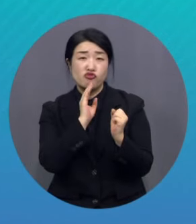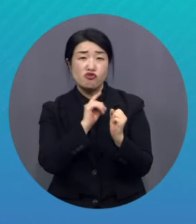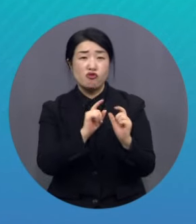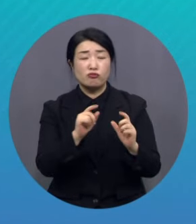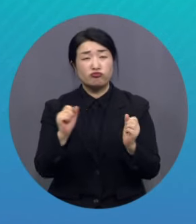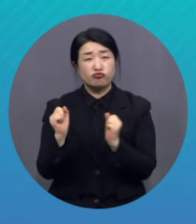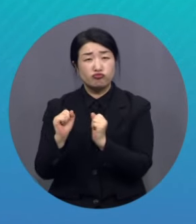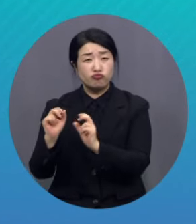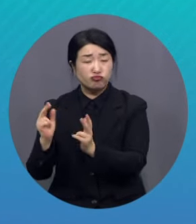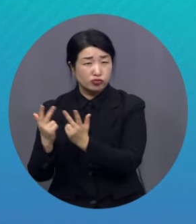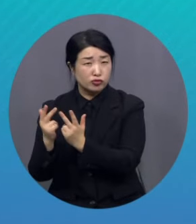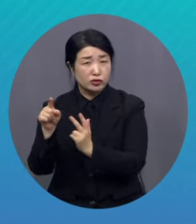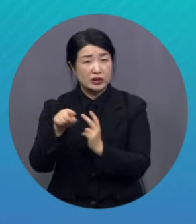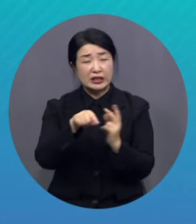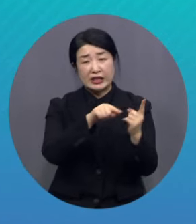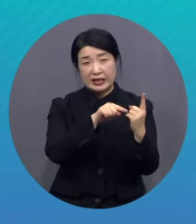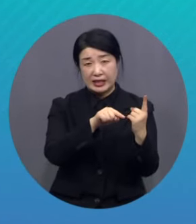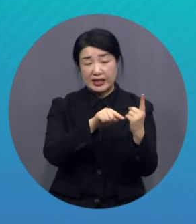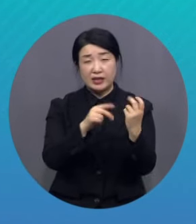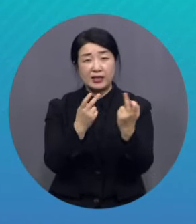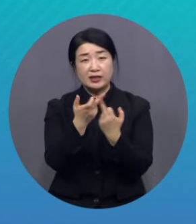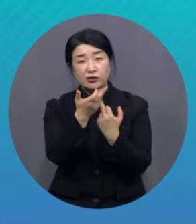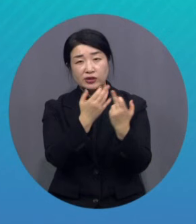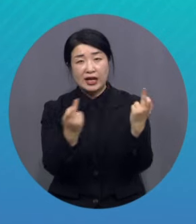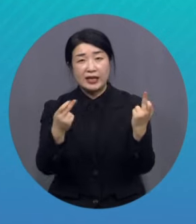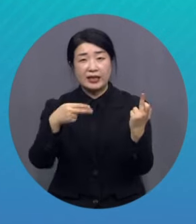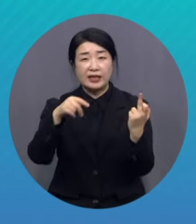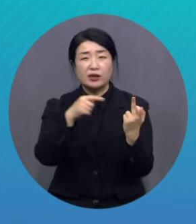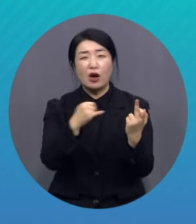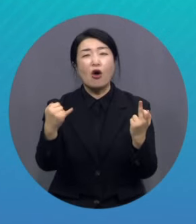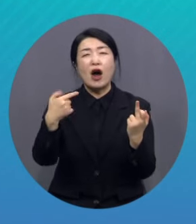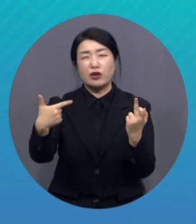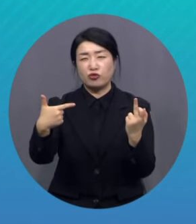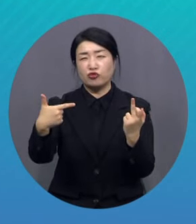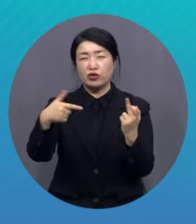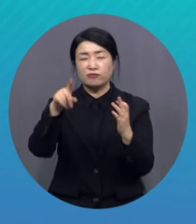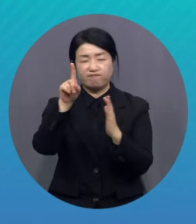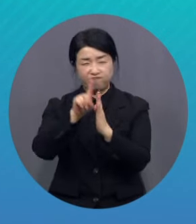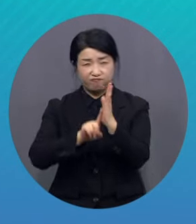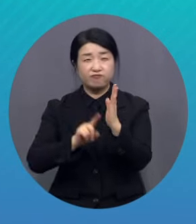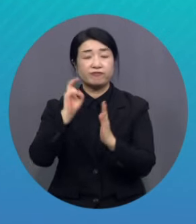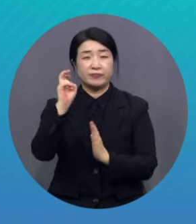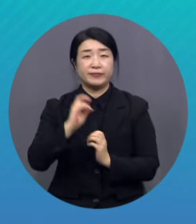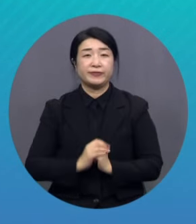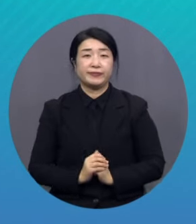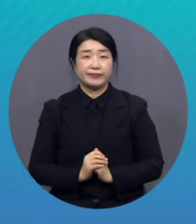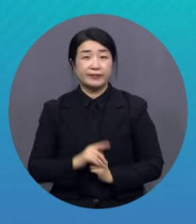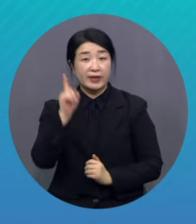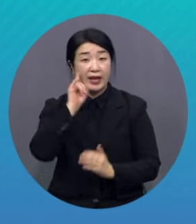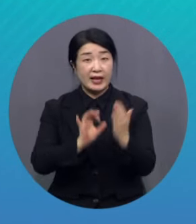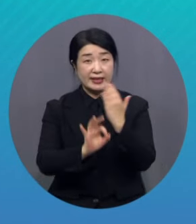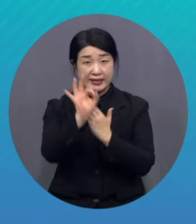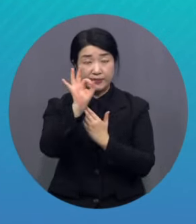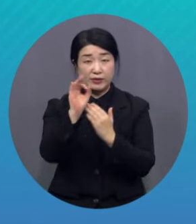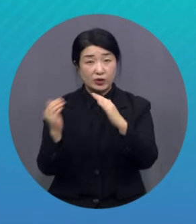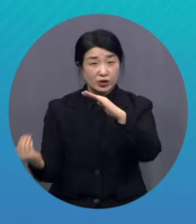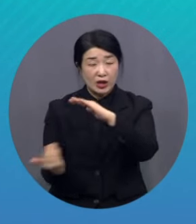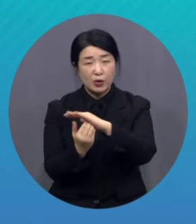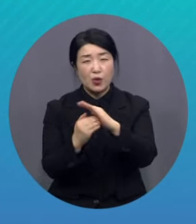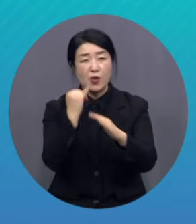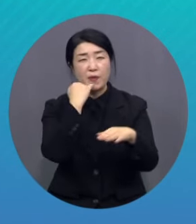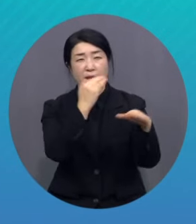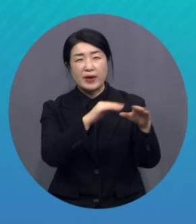2도 남부와 동부 지역 1도 한라산 성판악 영하 6도까지 떨어지겠습니다 내일 낮 최고 기온은 해한